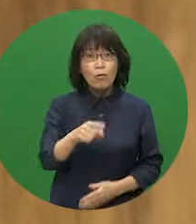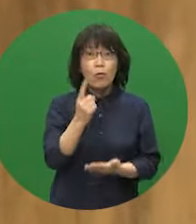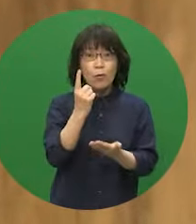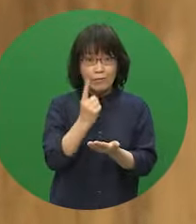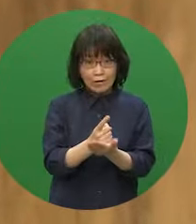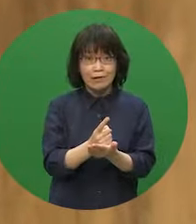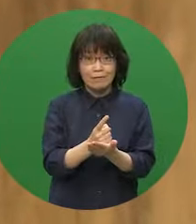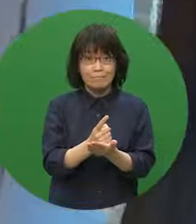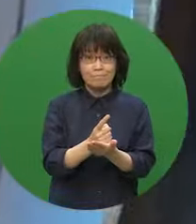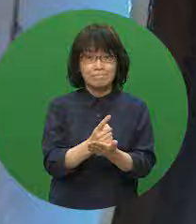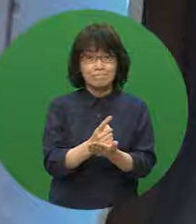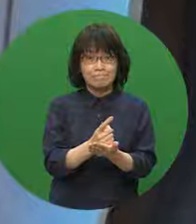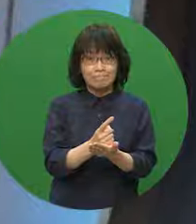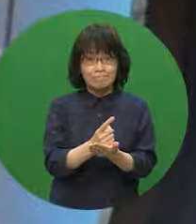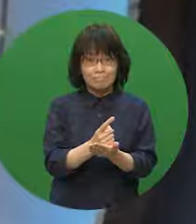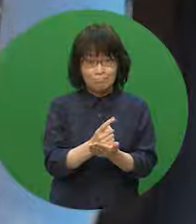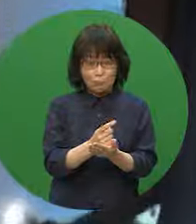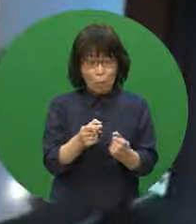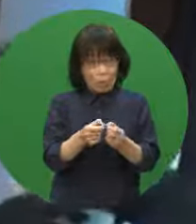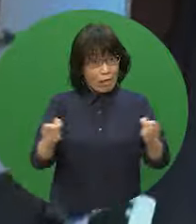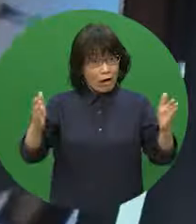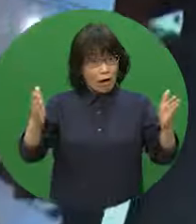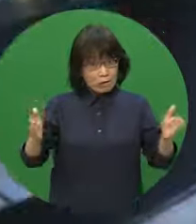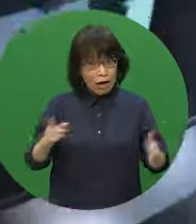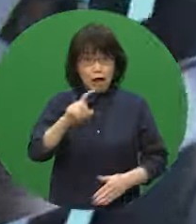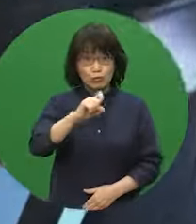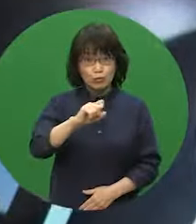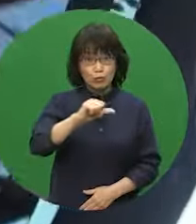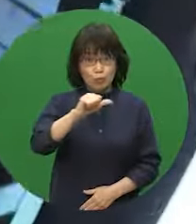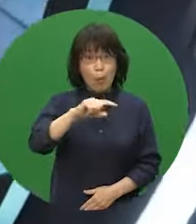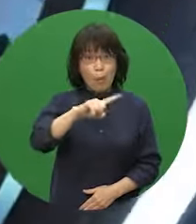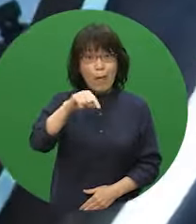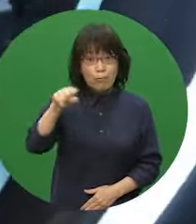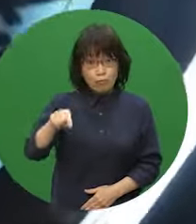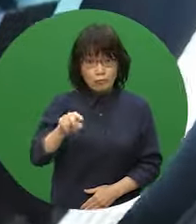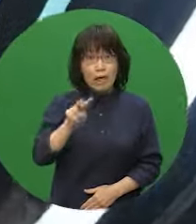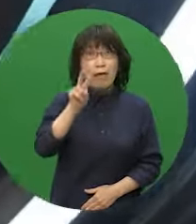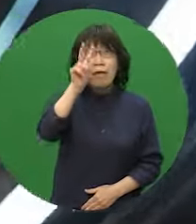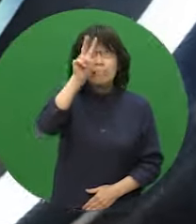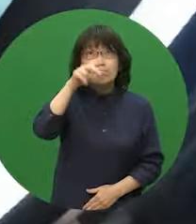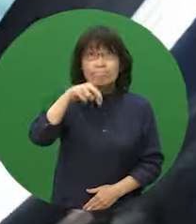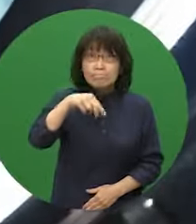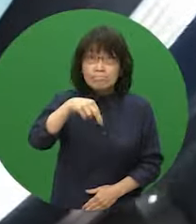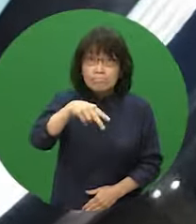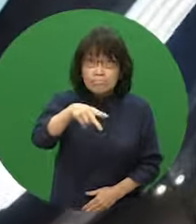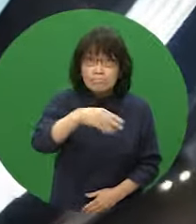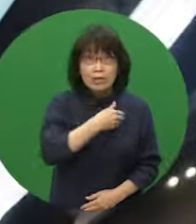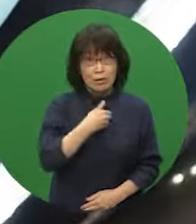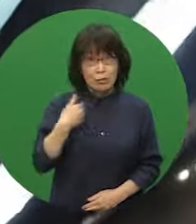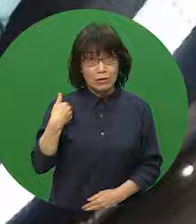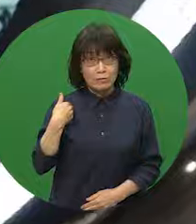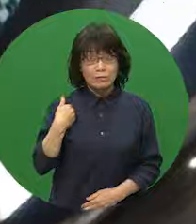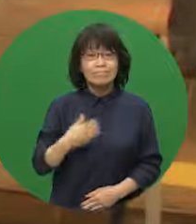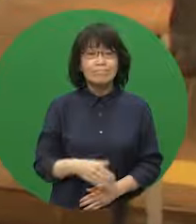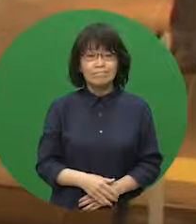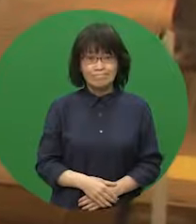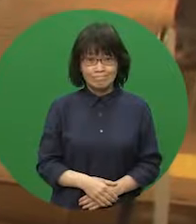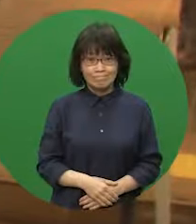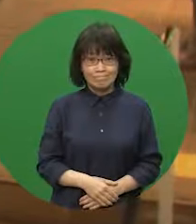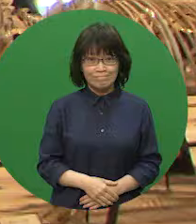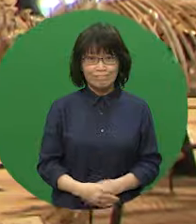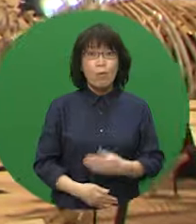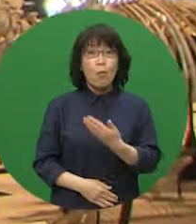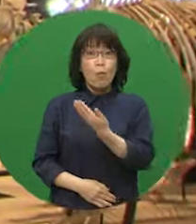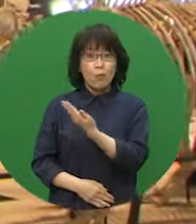になります。全長15メートルの大きさを下を歩きながら体感していただくことができます。こちらは